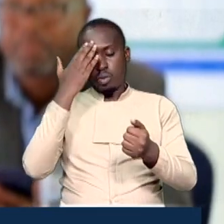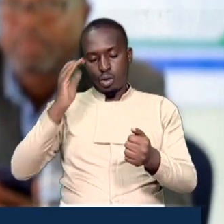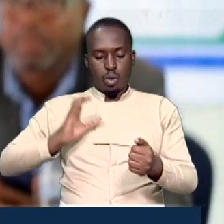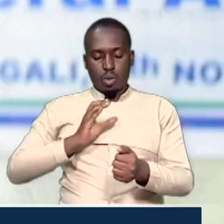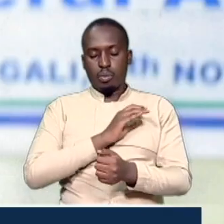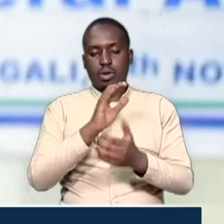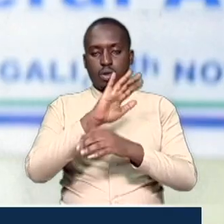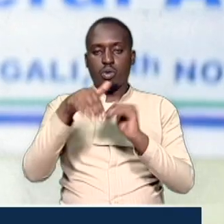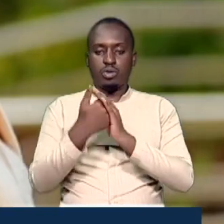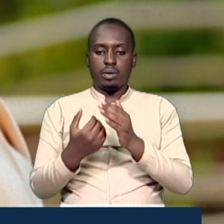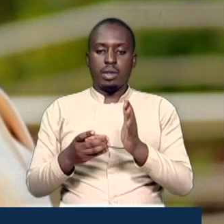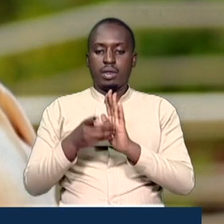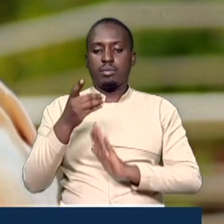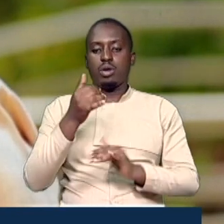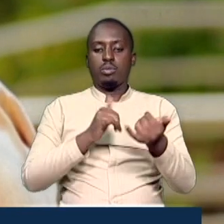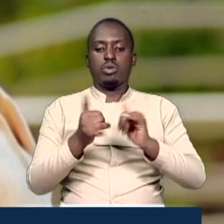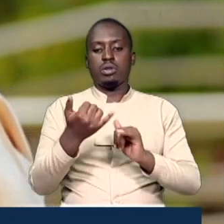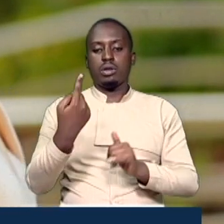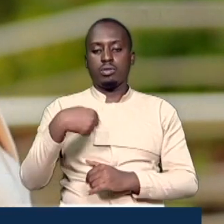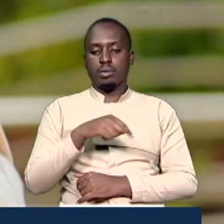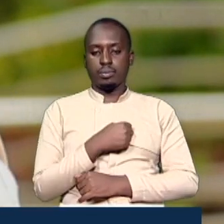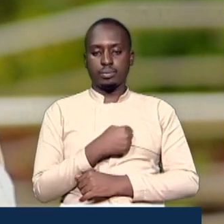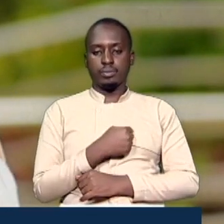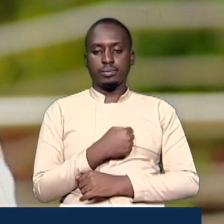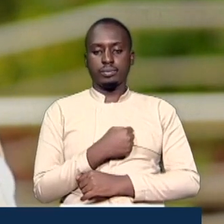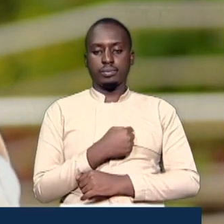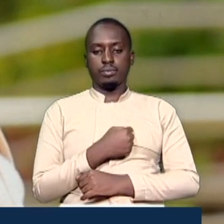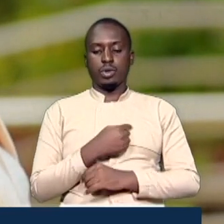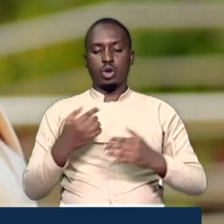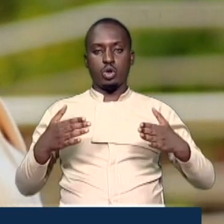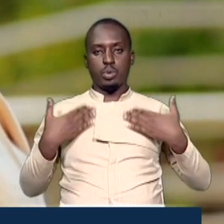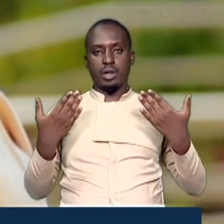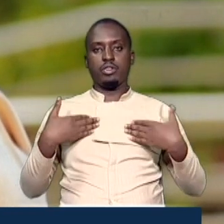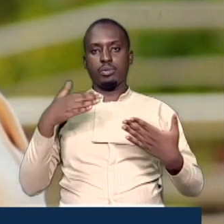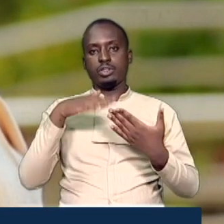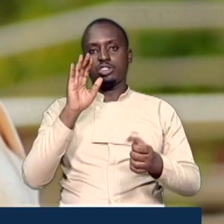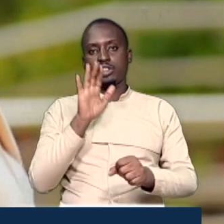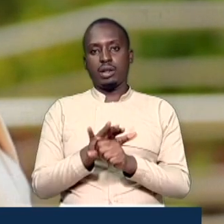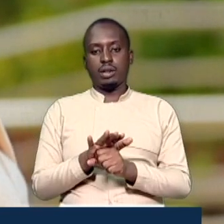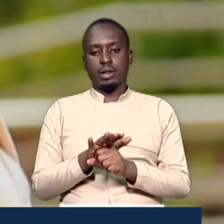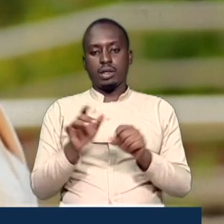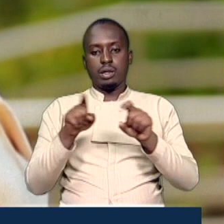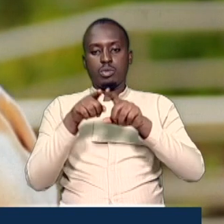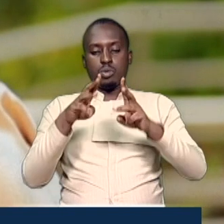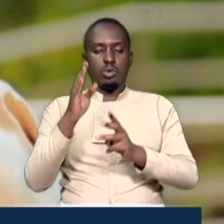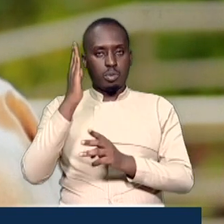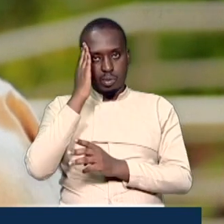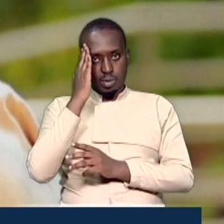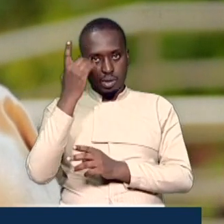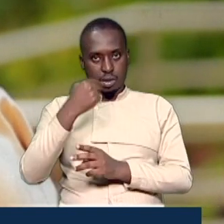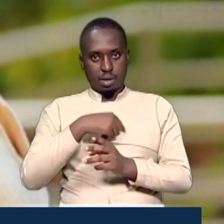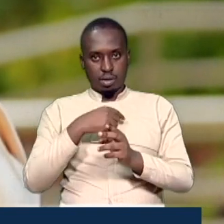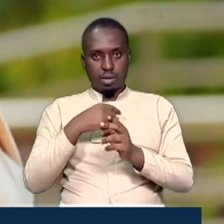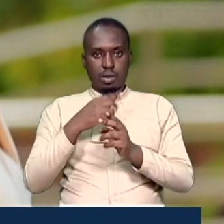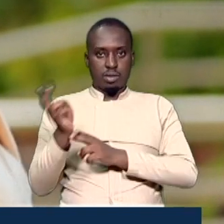uyu mukino. Nakiriye n'umunezero mwinshi nk'uko mubizi nsanzwe mba muri siporo